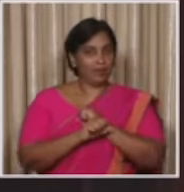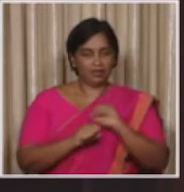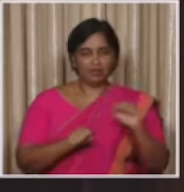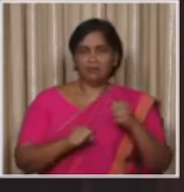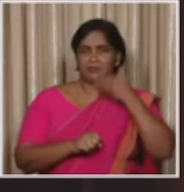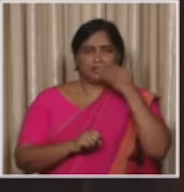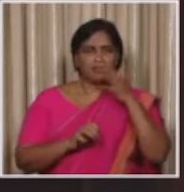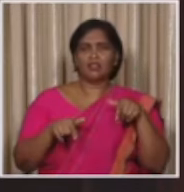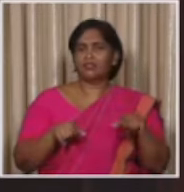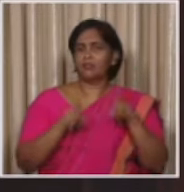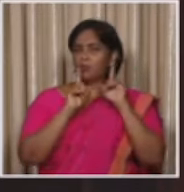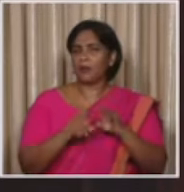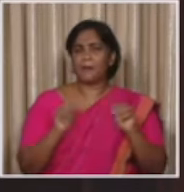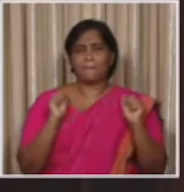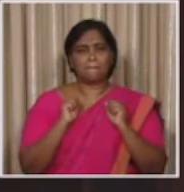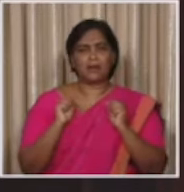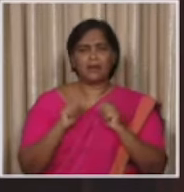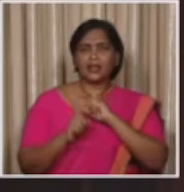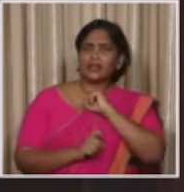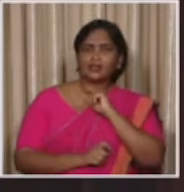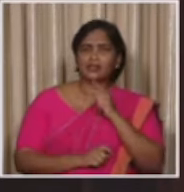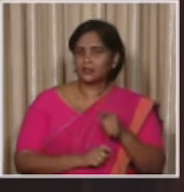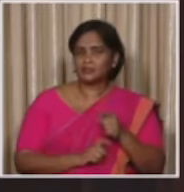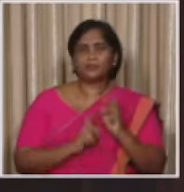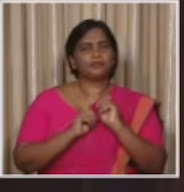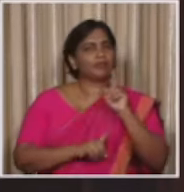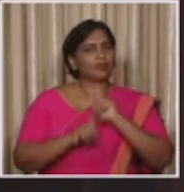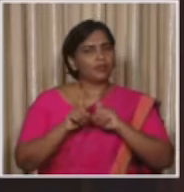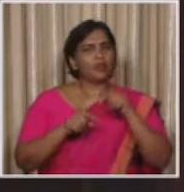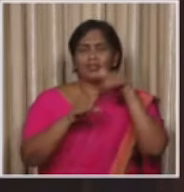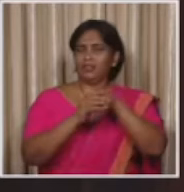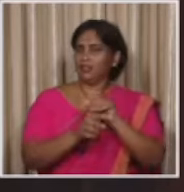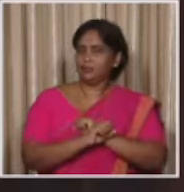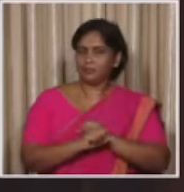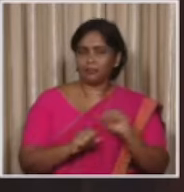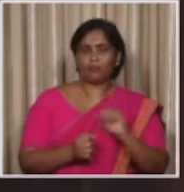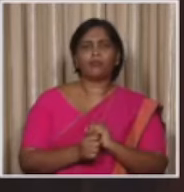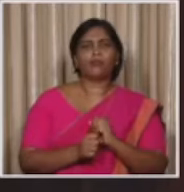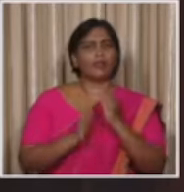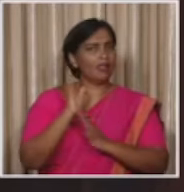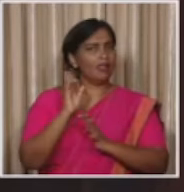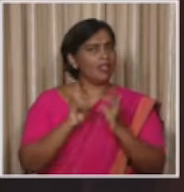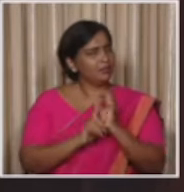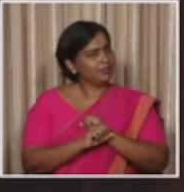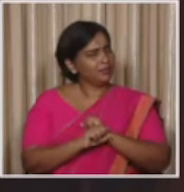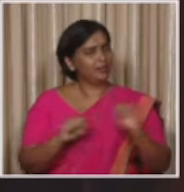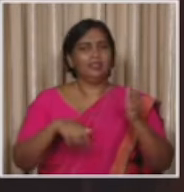හැකියාවක් නැත්තම් ඇයි මෙච්චර බය වෙලා කෑ ගහන්නේ? ඇයිද පාර්ලිමේන්තුවේත් එතුමා නැහැ. අමති කමකත් නැහැ.